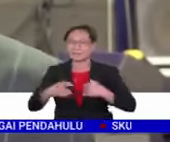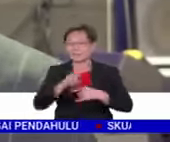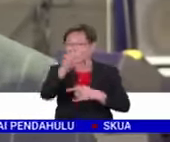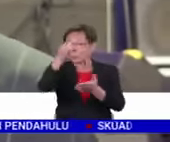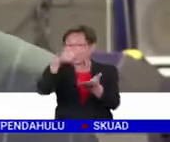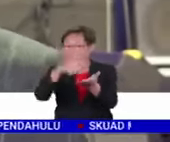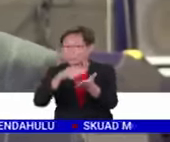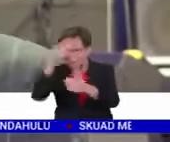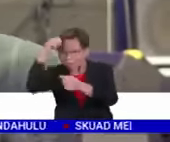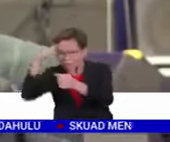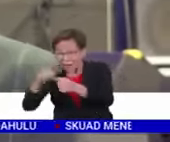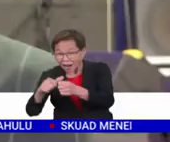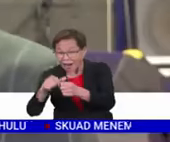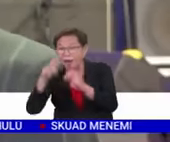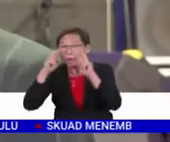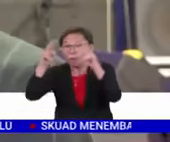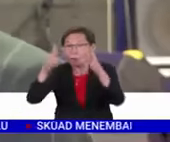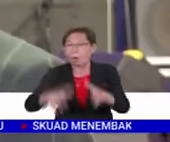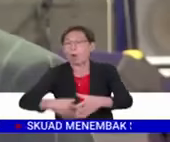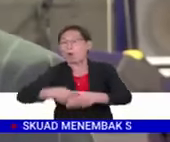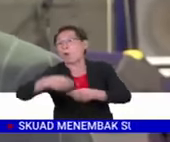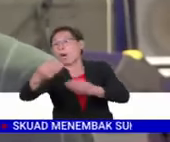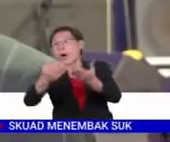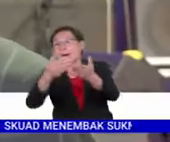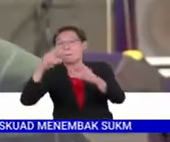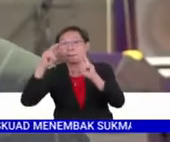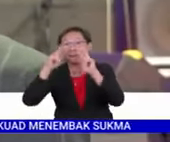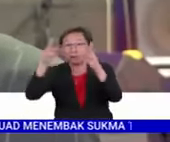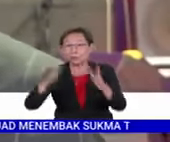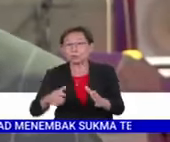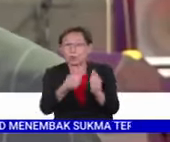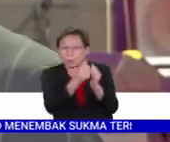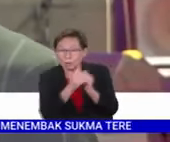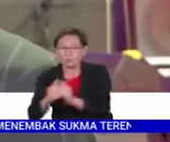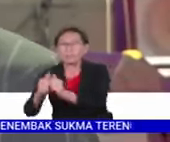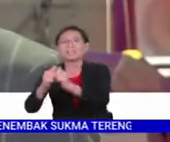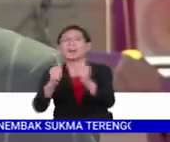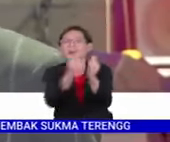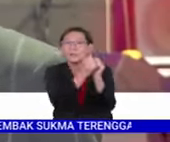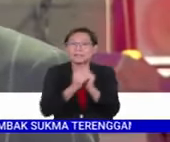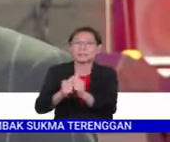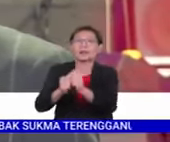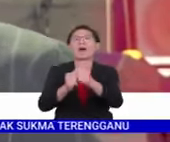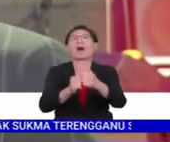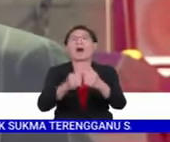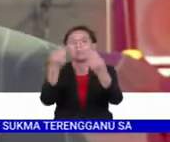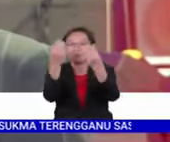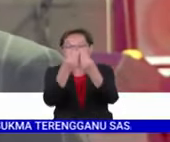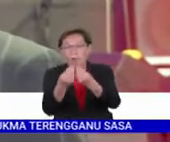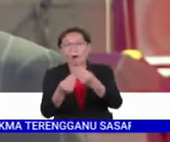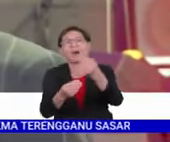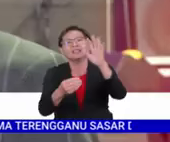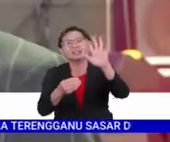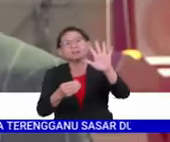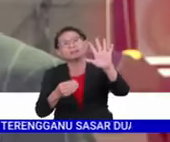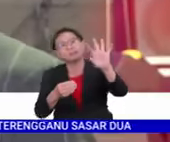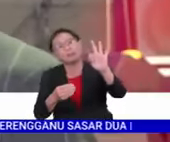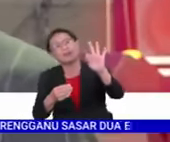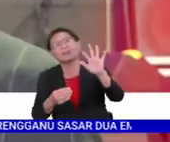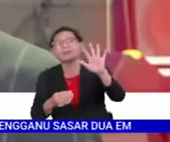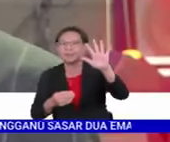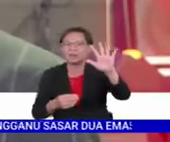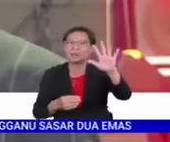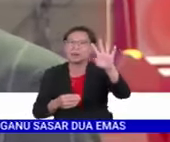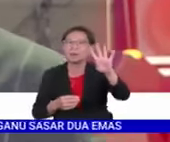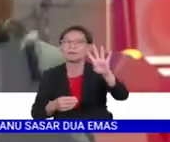nak ingatkan, kalau boleh kepada penonton-penonton di luar sana untuk sama-sama kita countdown bersama-sama dengan kita pada malam